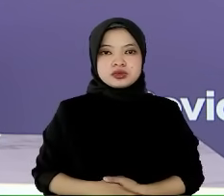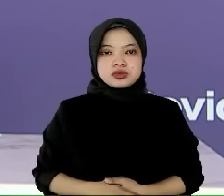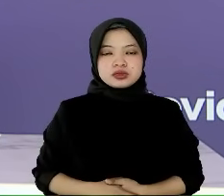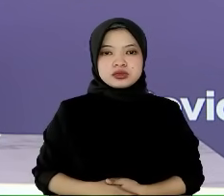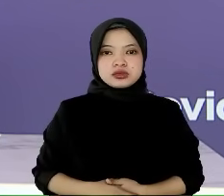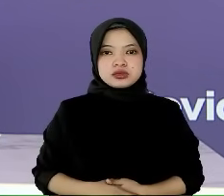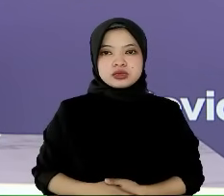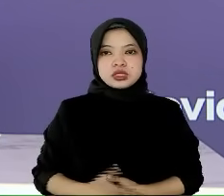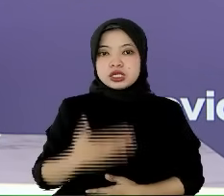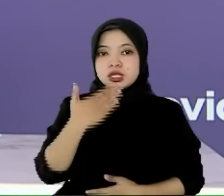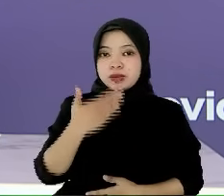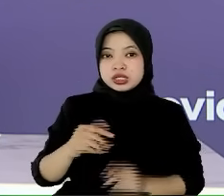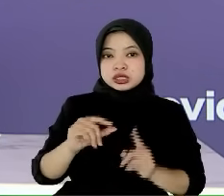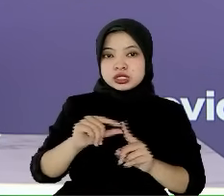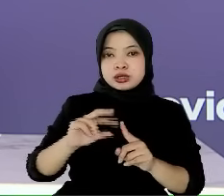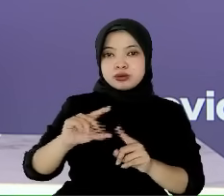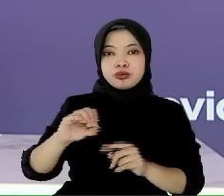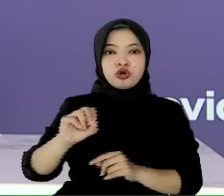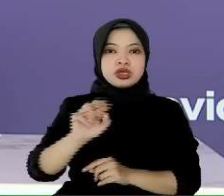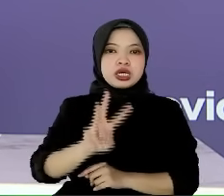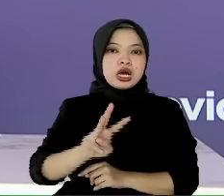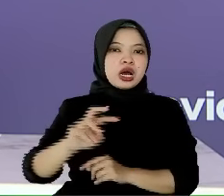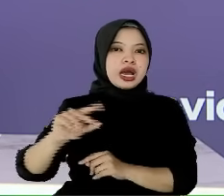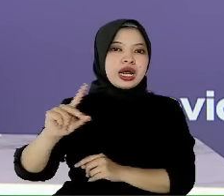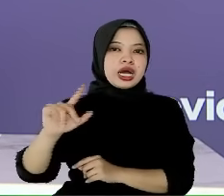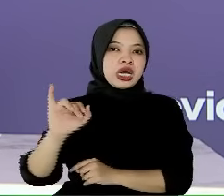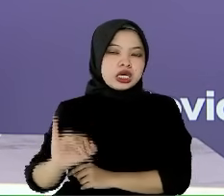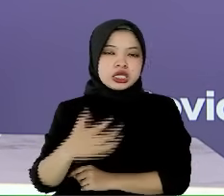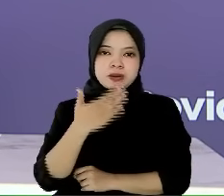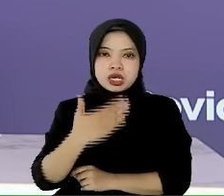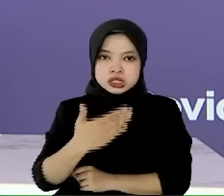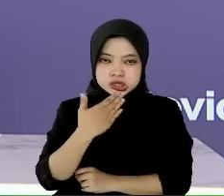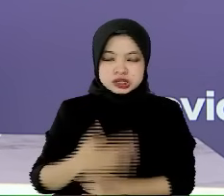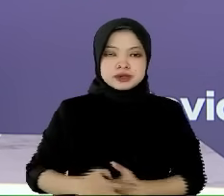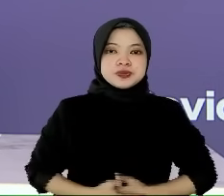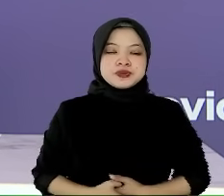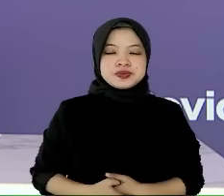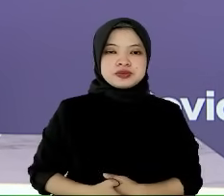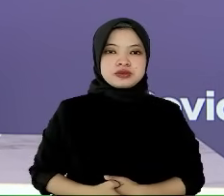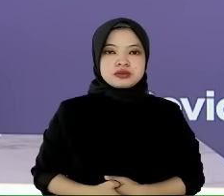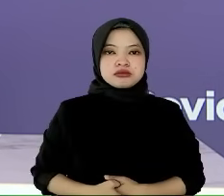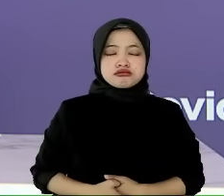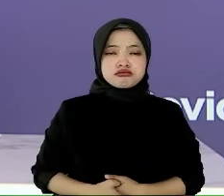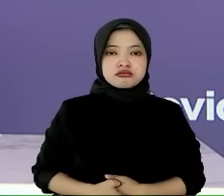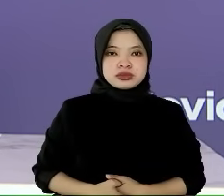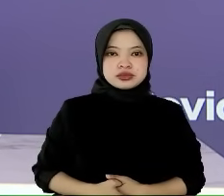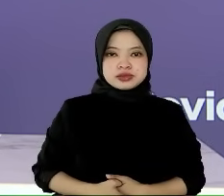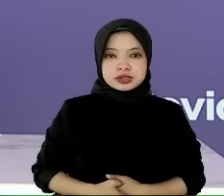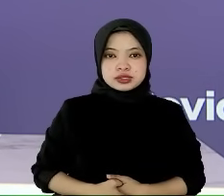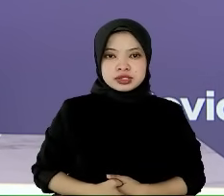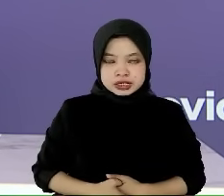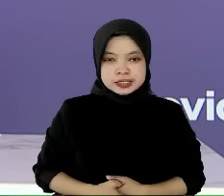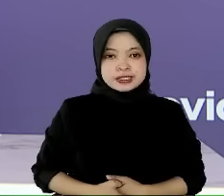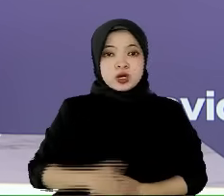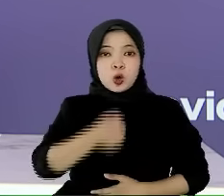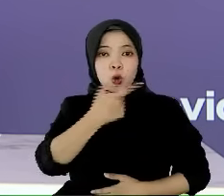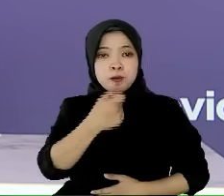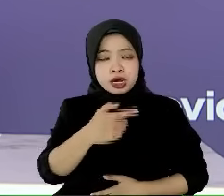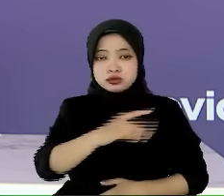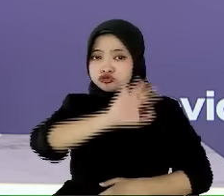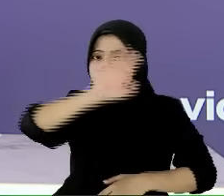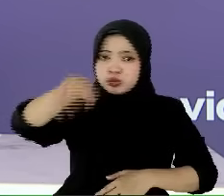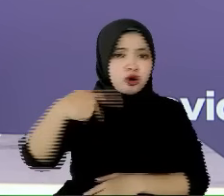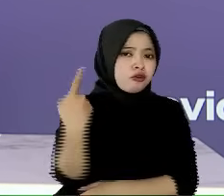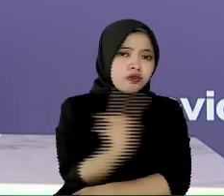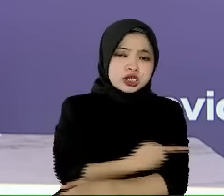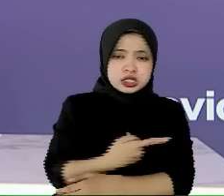Baik, terima kasih Pro 3 RRI. Pada prinsipnya Indonesia terbuka dengan semua alternatif jenis pengobatan